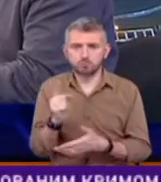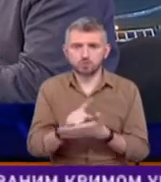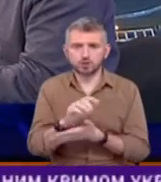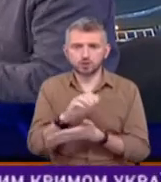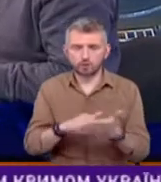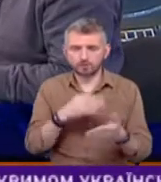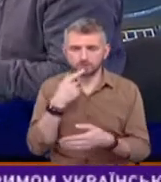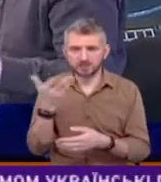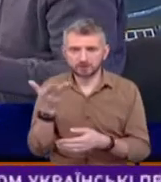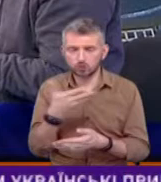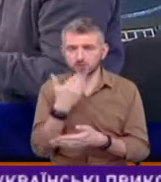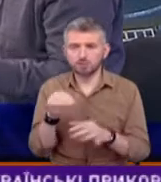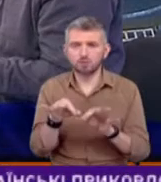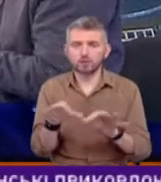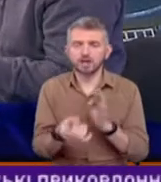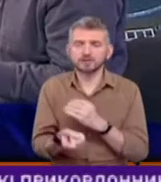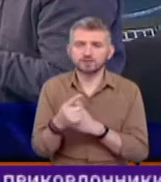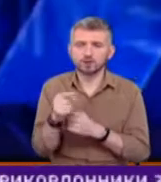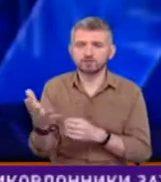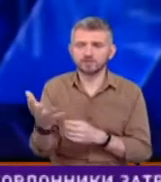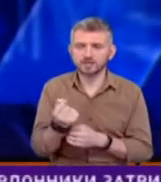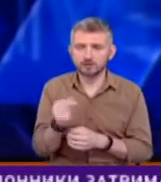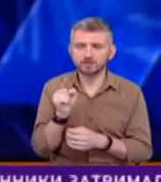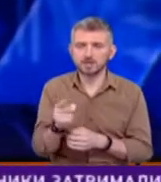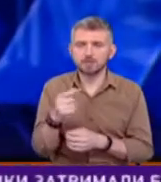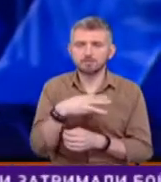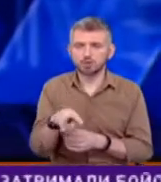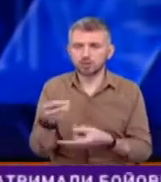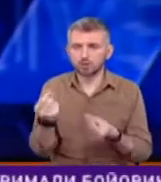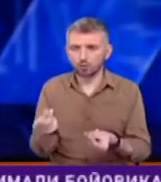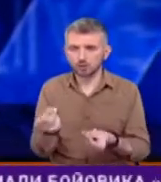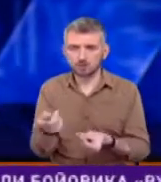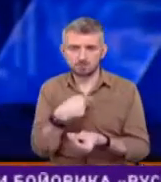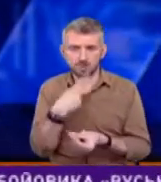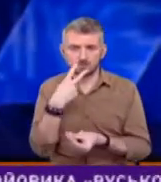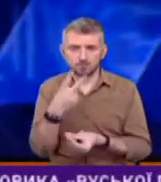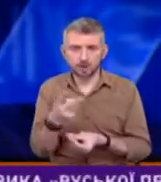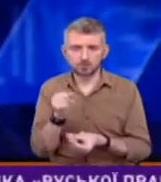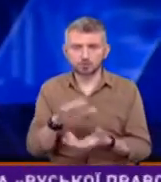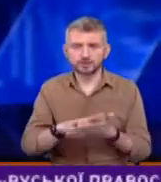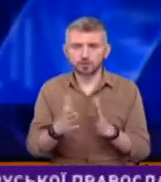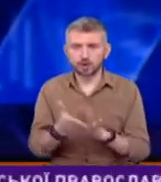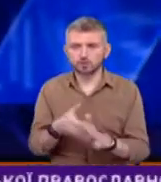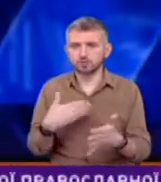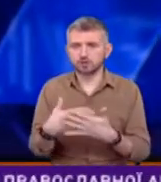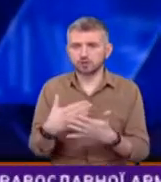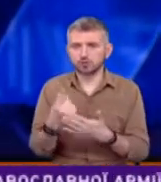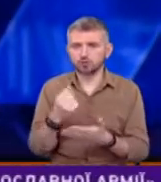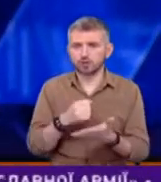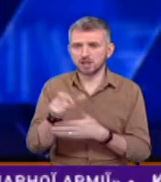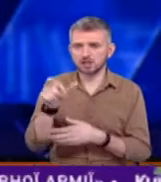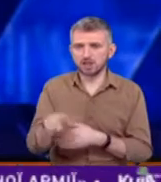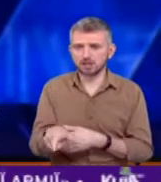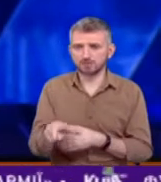за його податковим звітом, немає пояснень, звідки він взяв ті мільйони грошей. Так. І ми бачили цю ситуацію на прикладі одного з